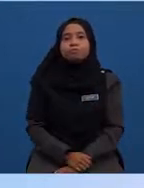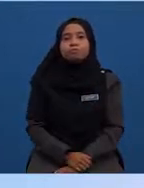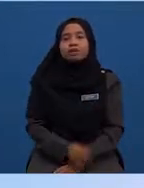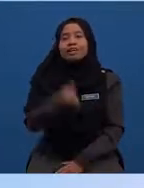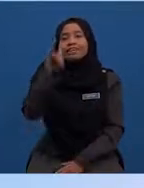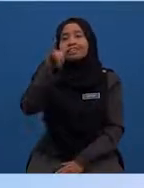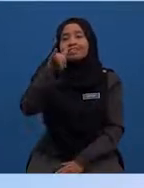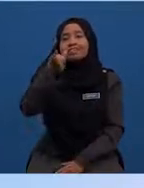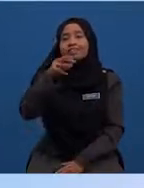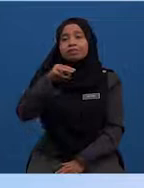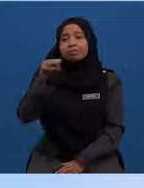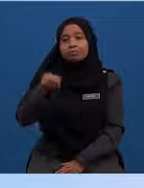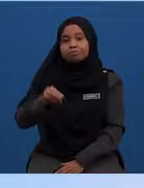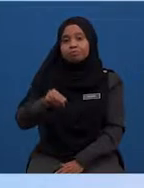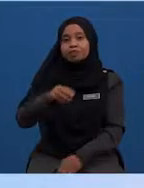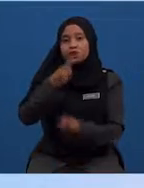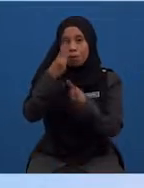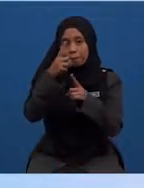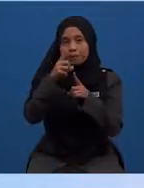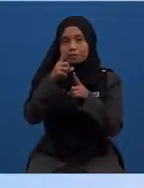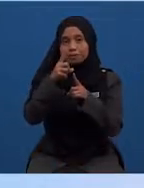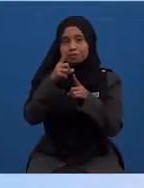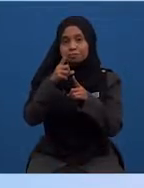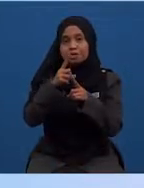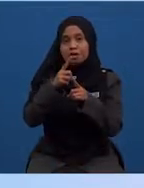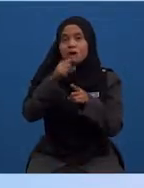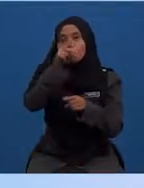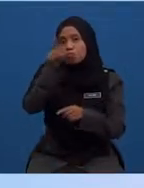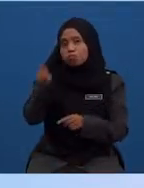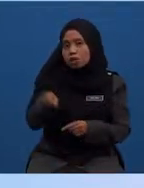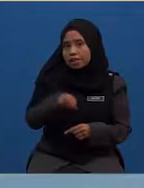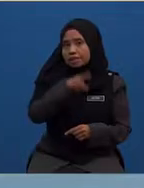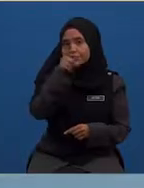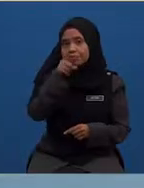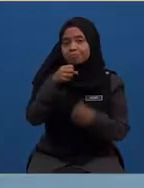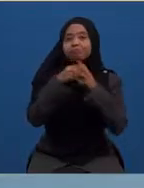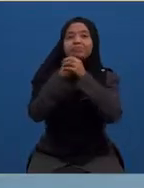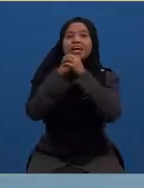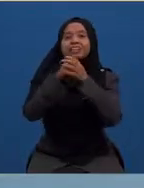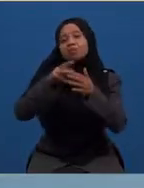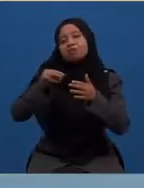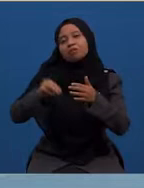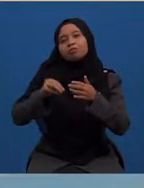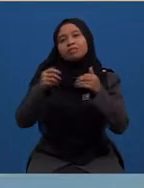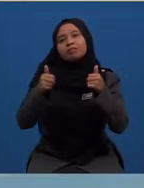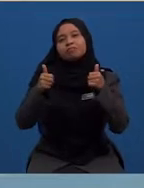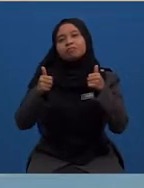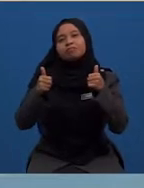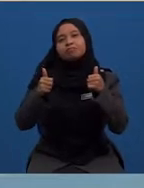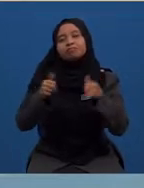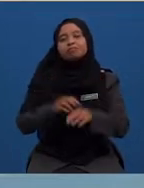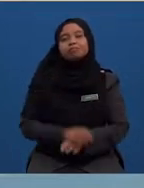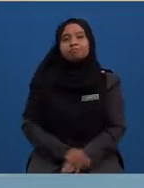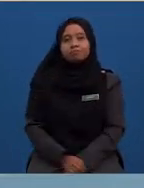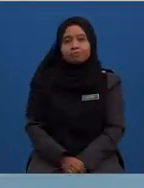Ya, murid-murid, jawapannya adalah bulatan. Tahniah murid-murid semua, anda